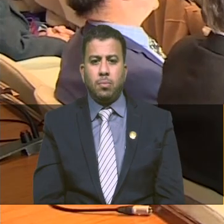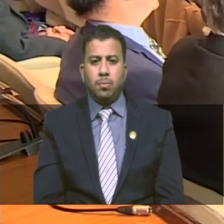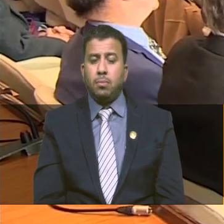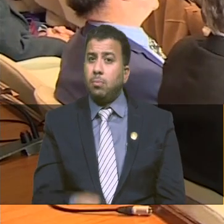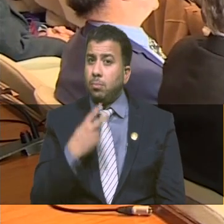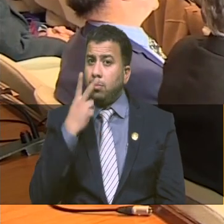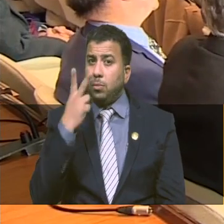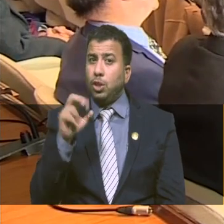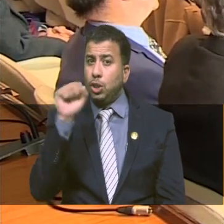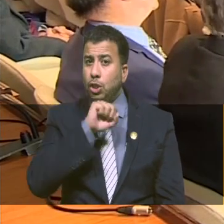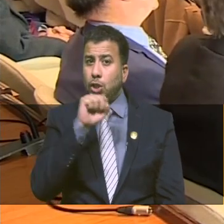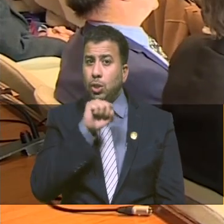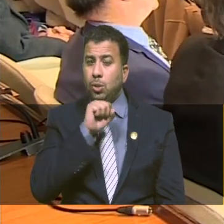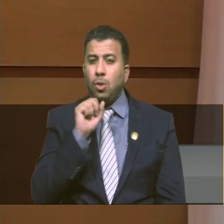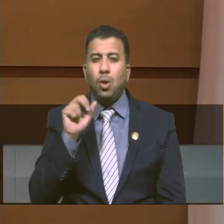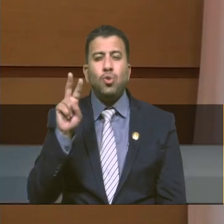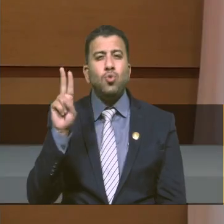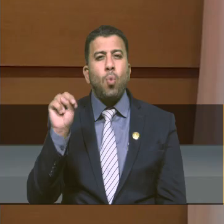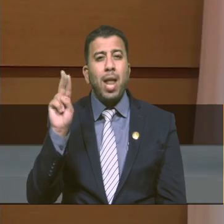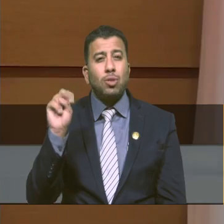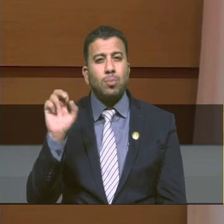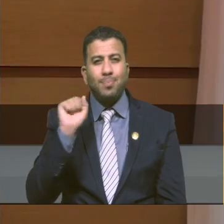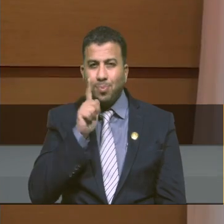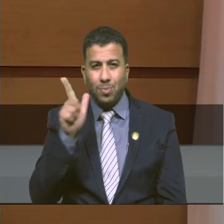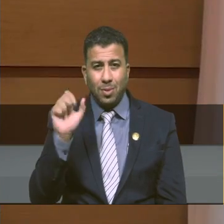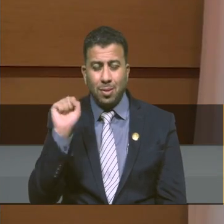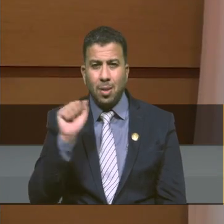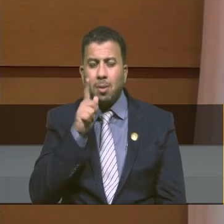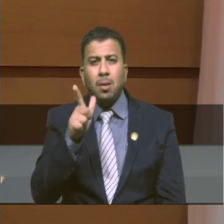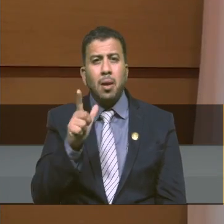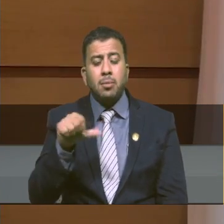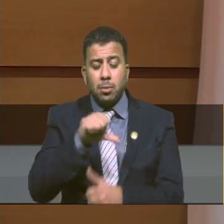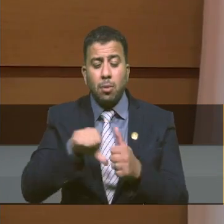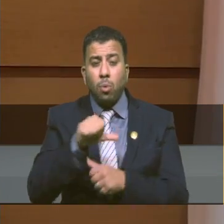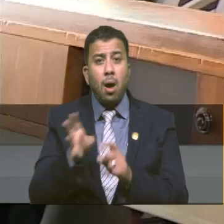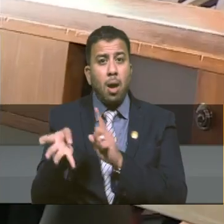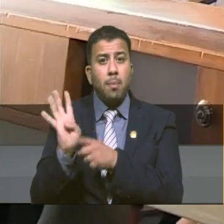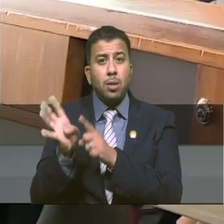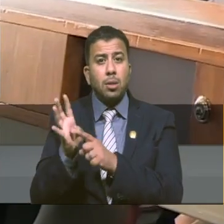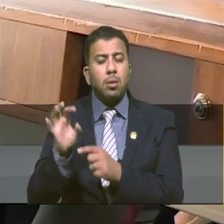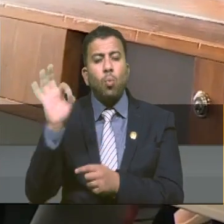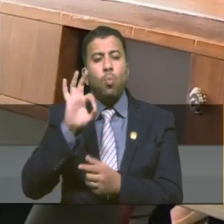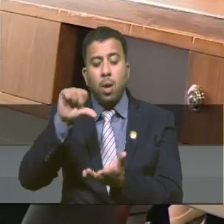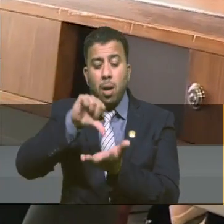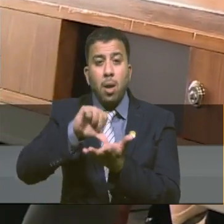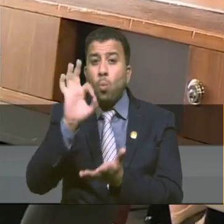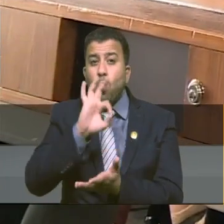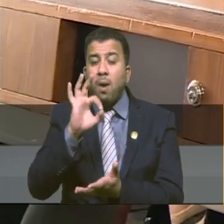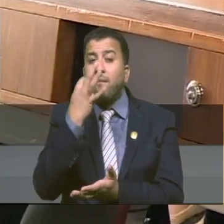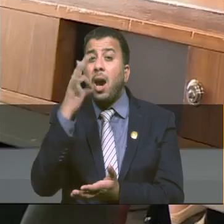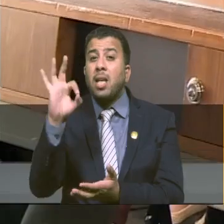تطل جائزة الشارقة اليونسكو للثقافة العربية في دورتها 14 من العاصمة الفرنسية